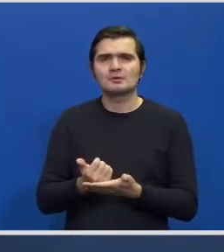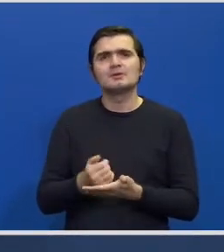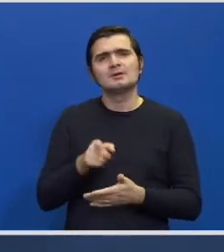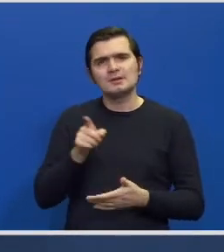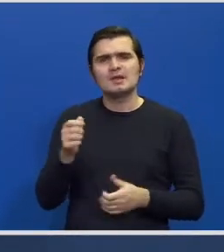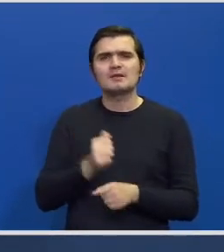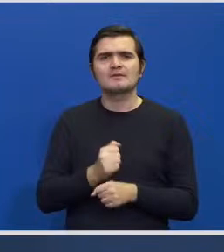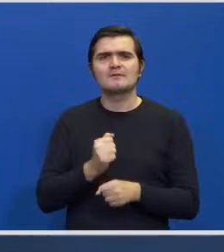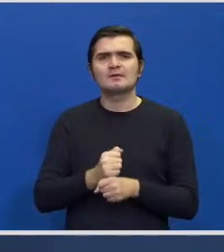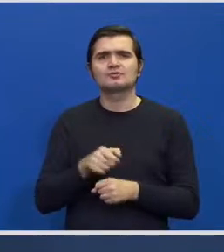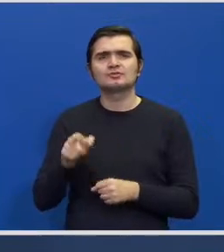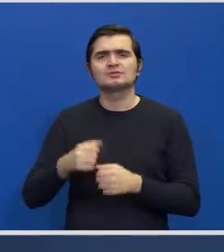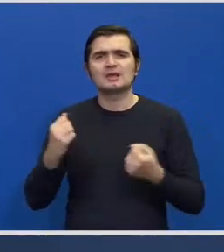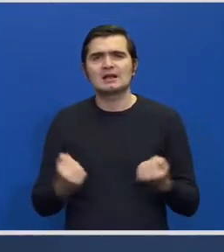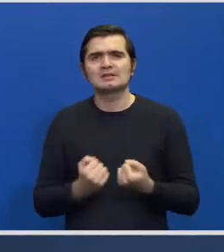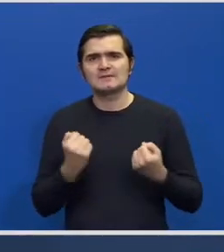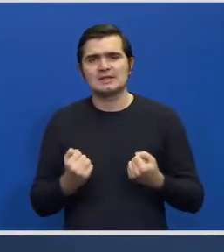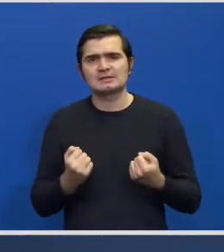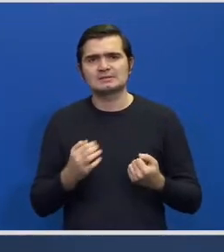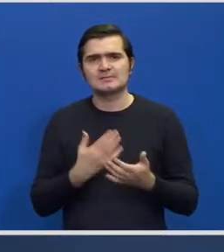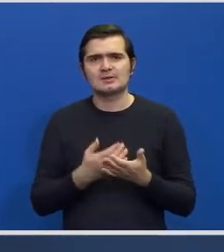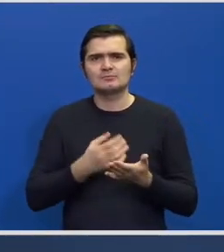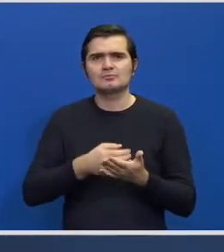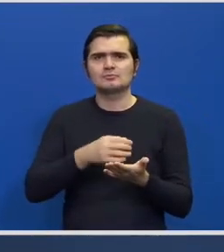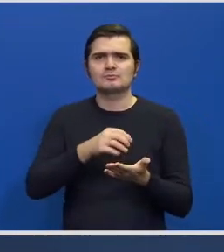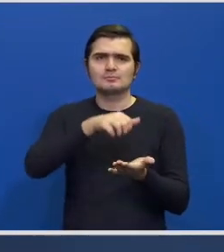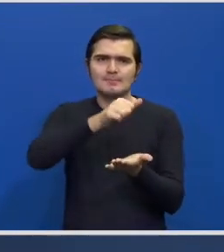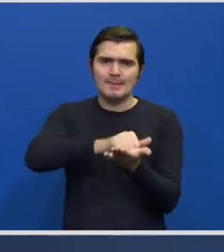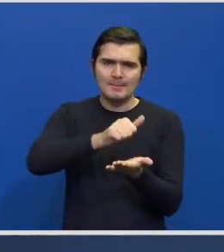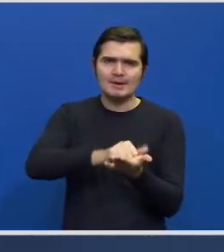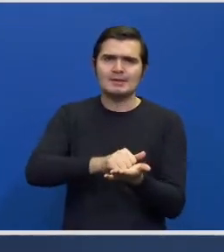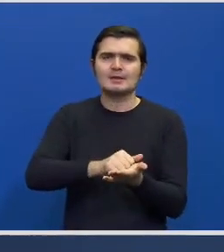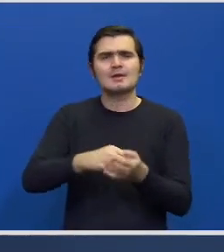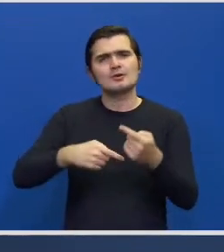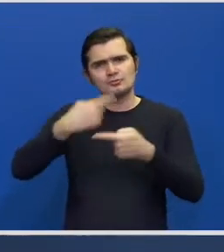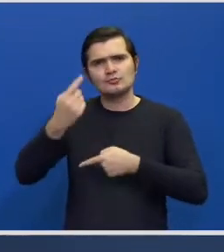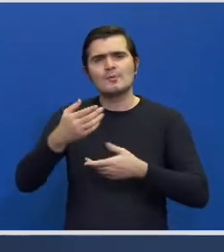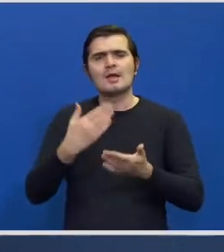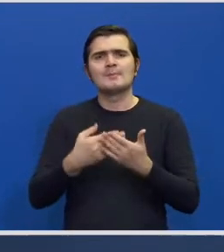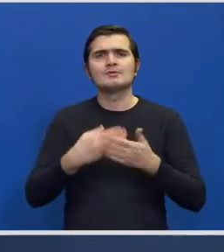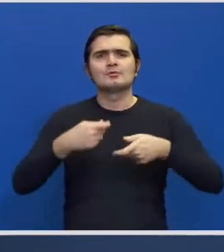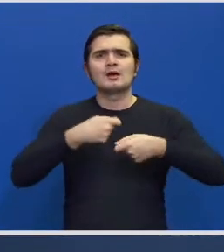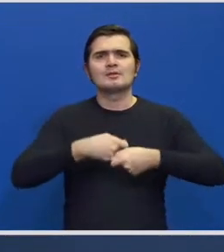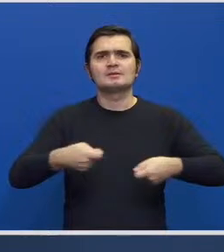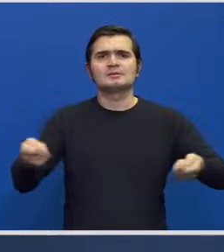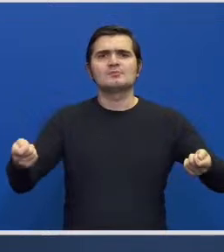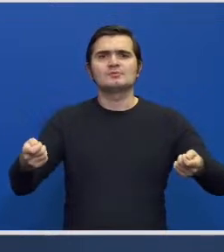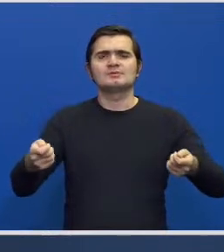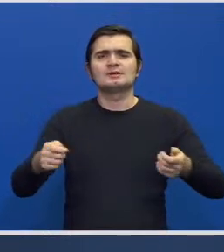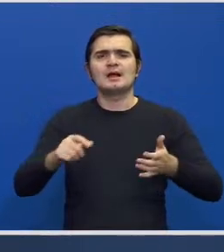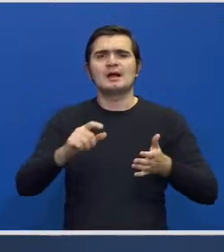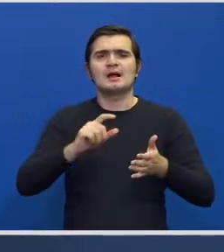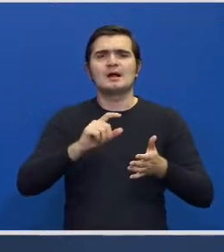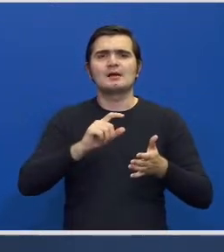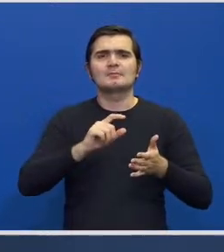interiorul structurii sale, efectuează aceste operațiuni de tipărire, emitere și distribuție a cardurilor